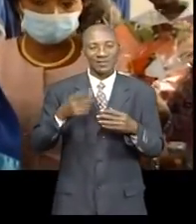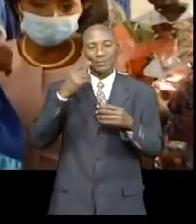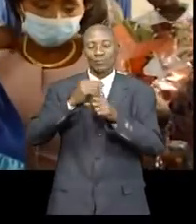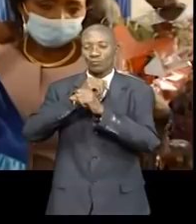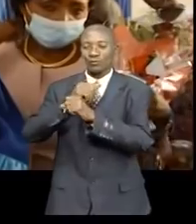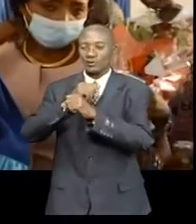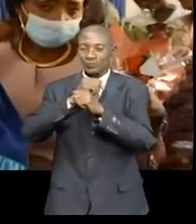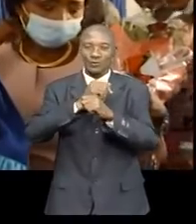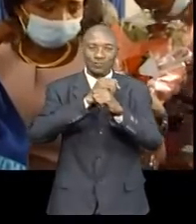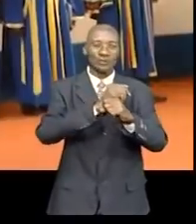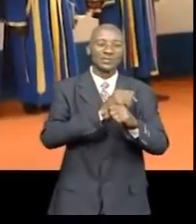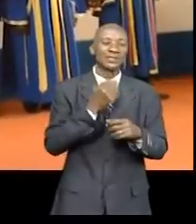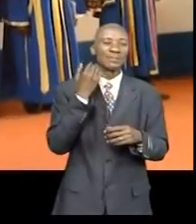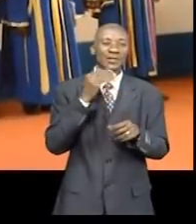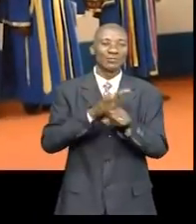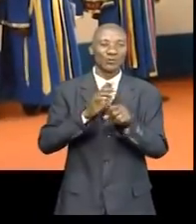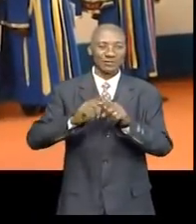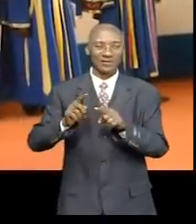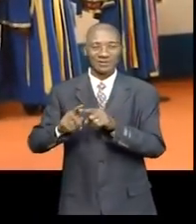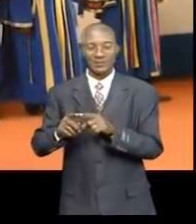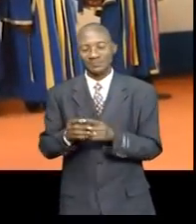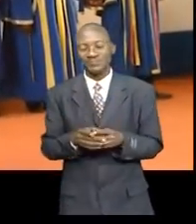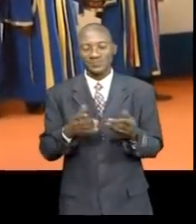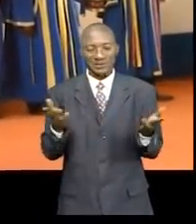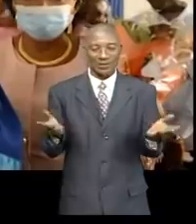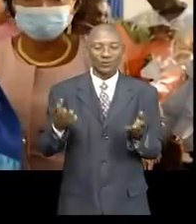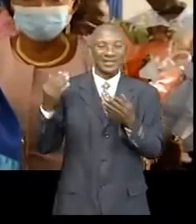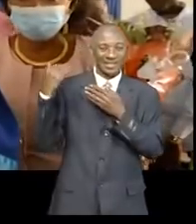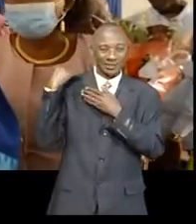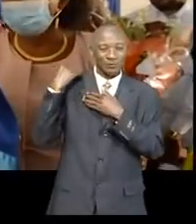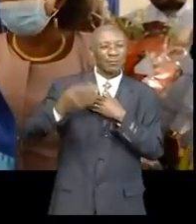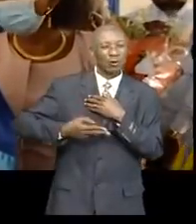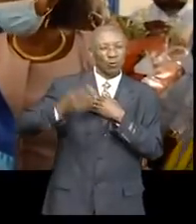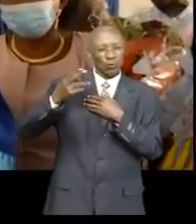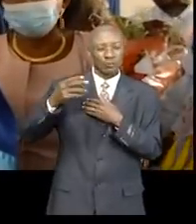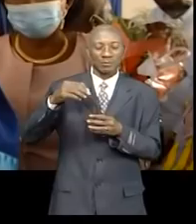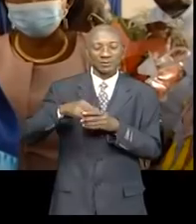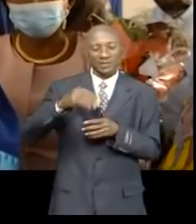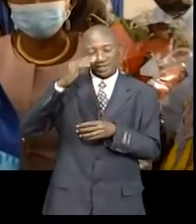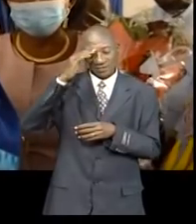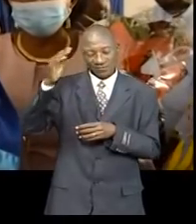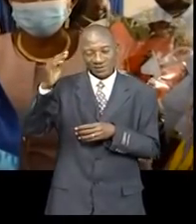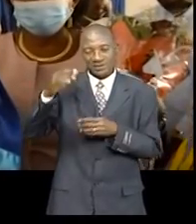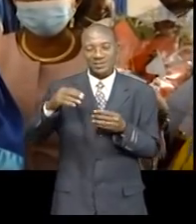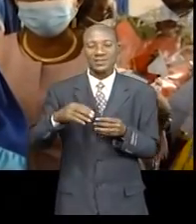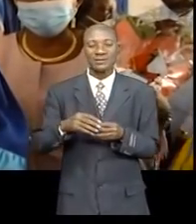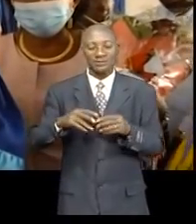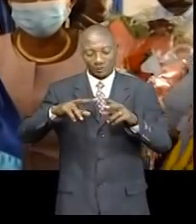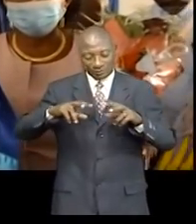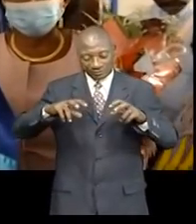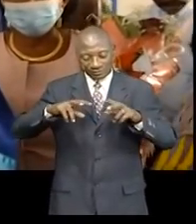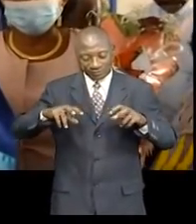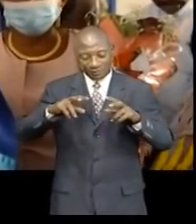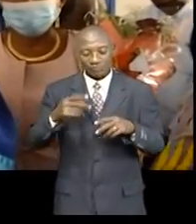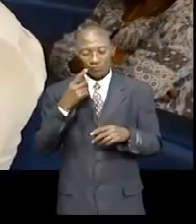prise en charge systémique, c'est-à-dire qu'il faut aider les parents. Parce que souvent, ces enfants se retrouvent en difficulté à la suite d'une confrontation régulière dans